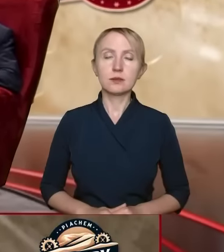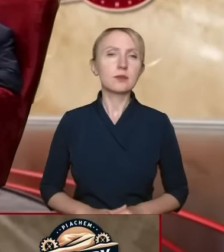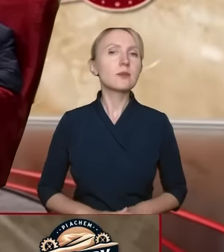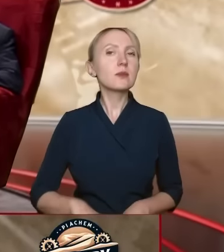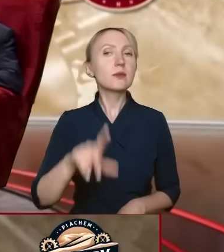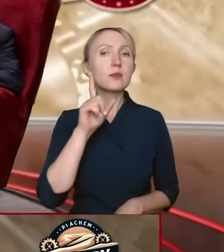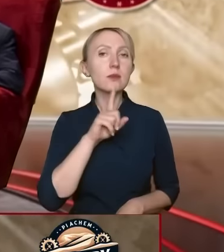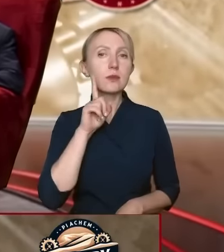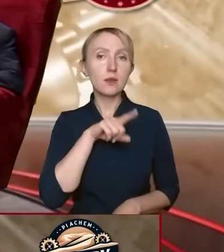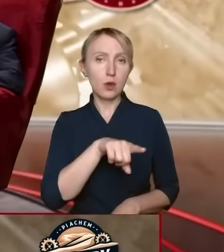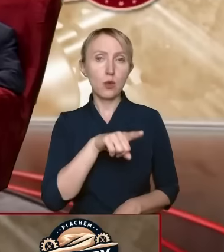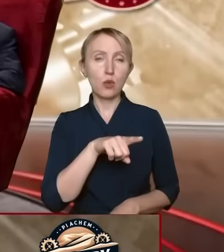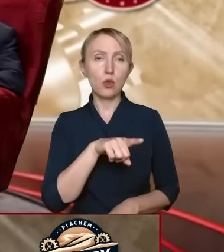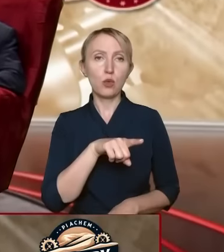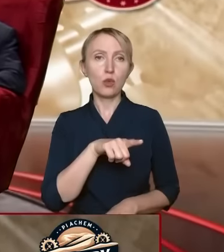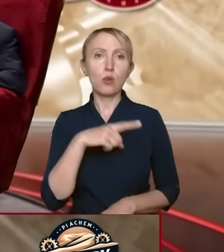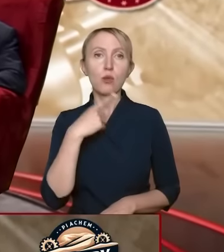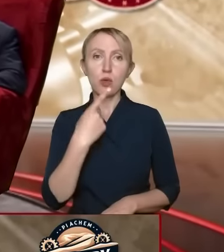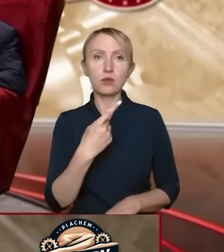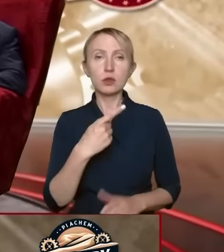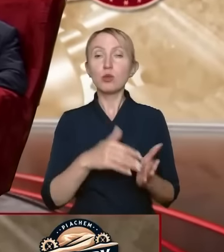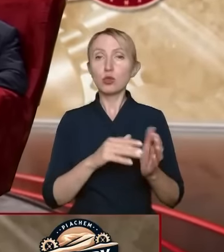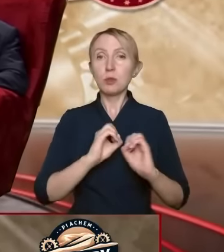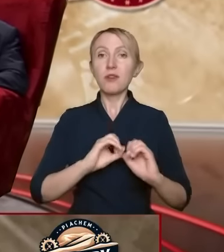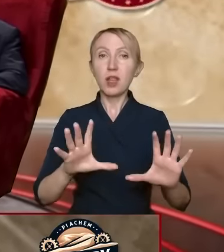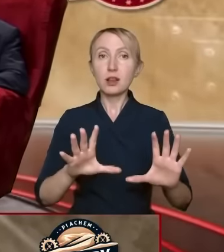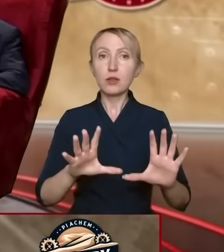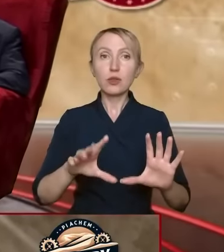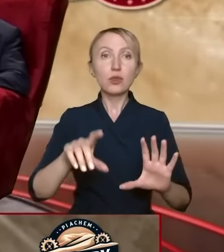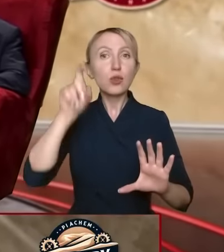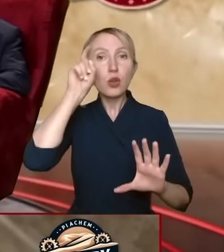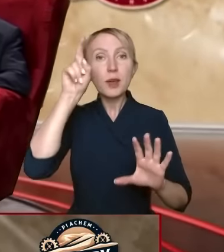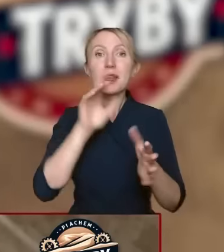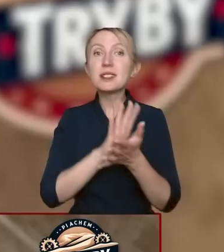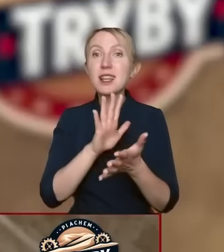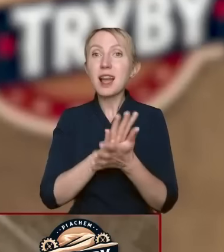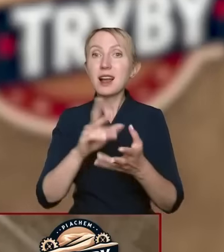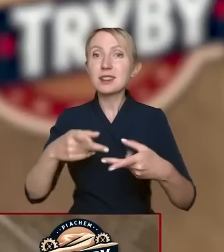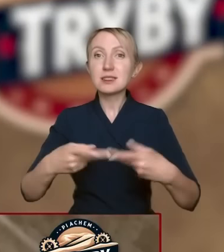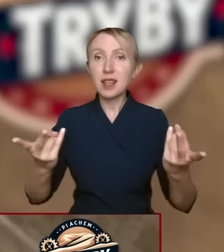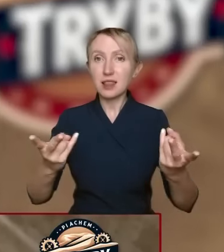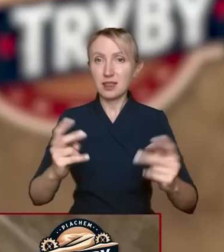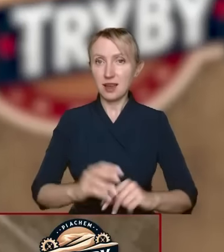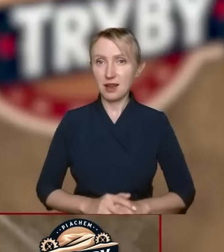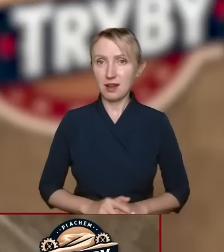Ten pan to powiedział, bo trzeba wyjaśnić, w niemieckiej gazecie takie farmazony